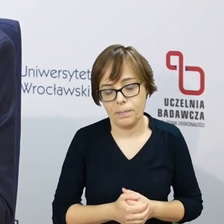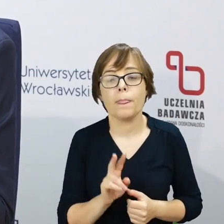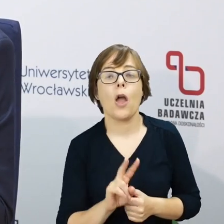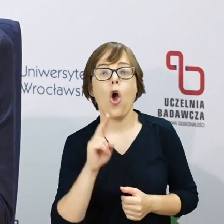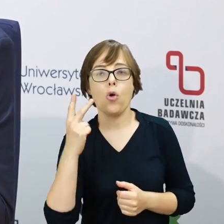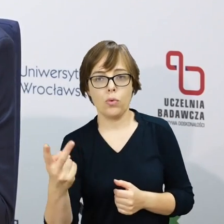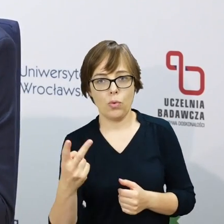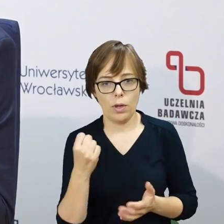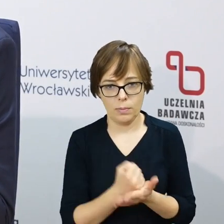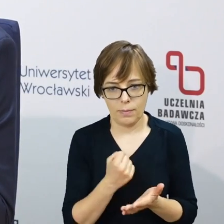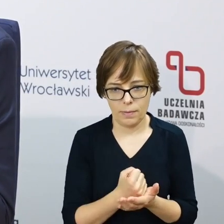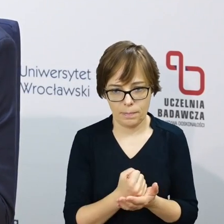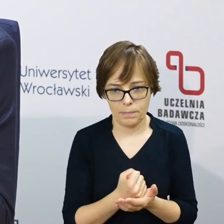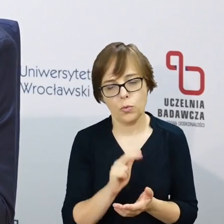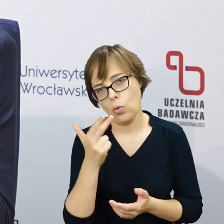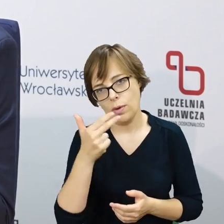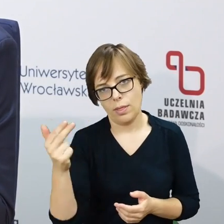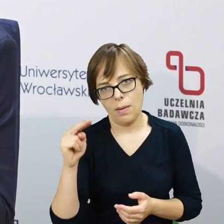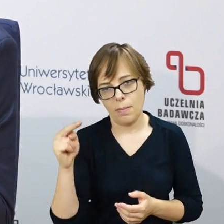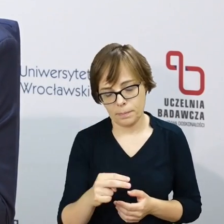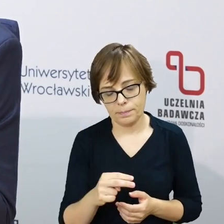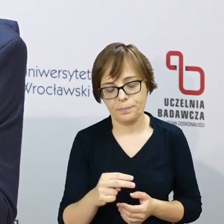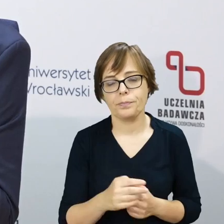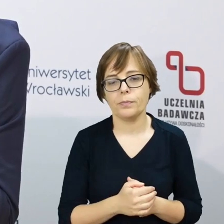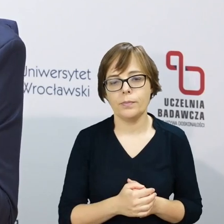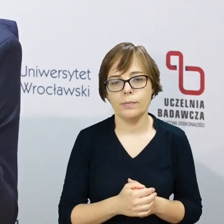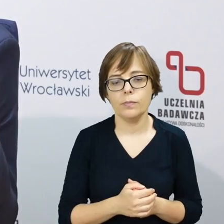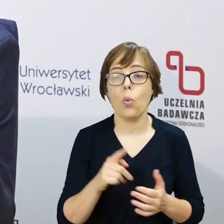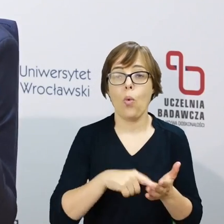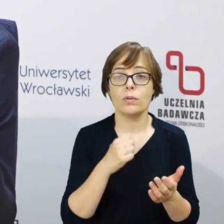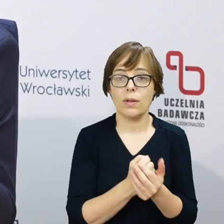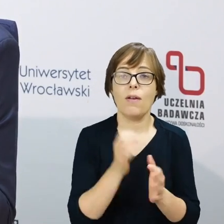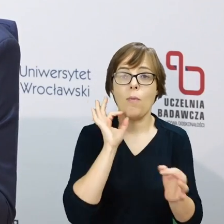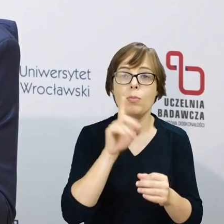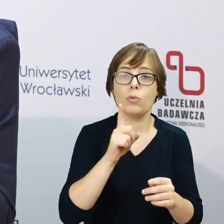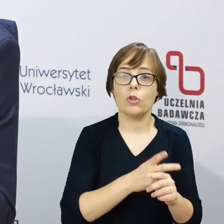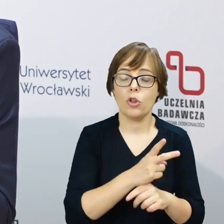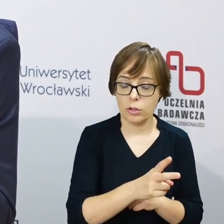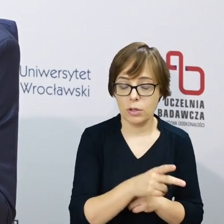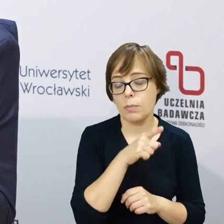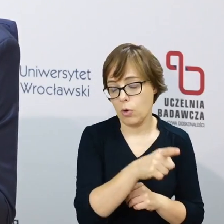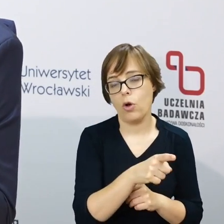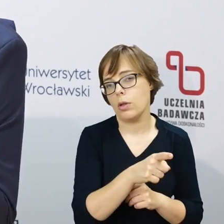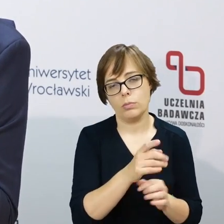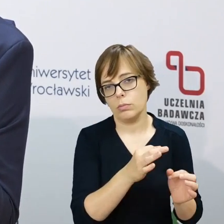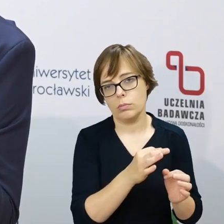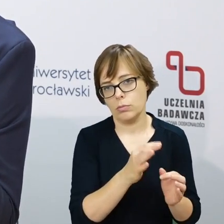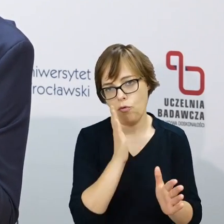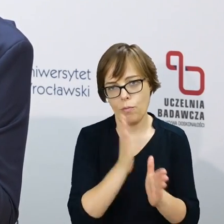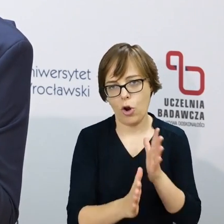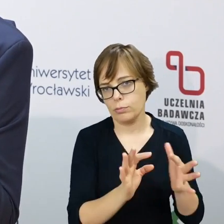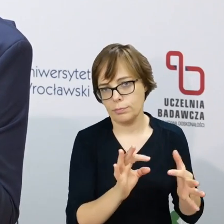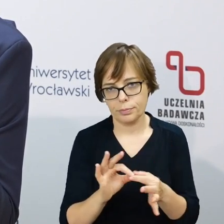już wprost z ochroną informacji niejawnych. Ustawa o dostępie do informacji publicznej wprost odwołuje się do tego, że